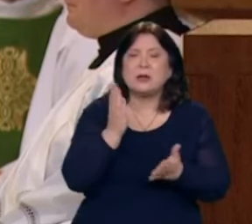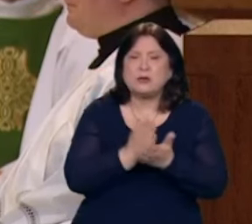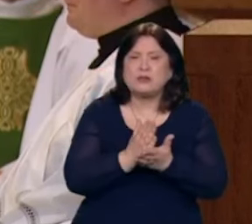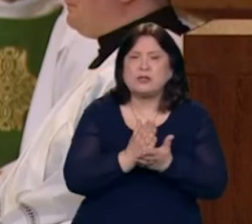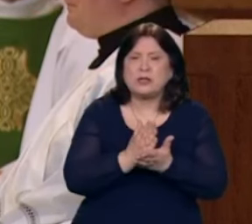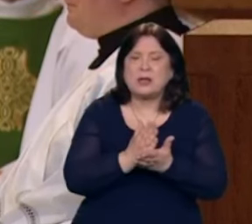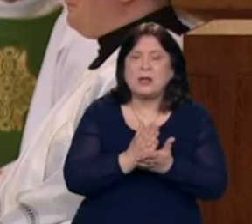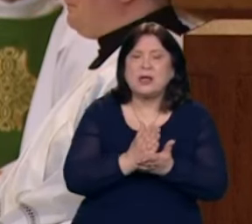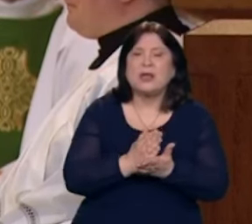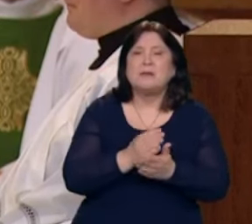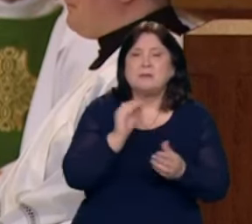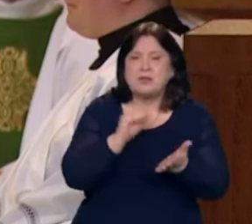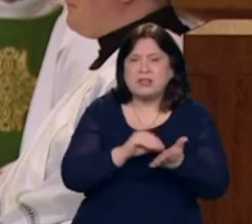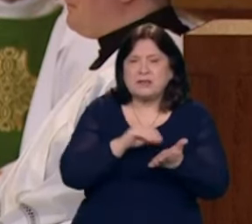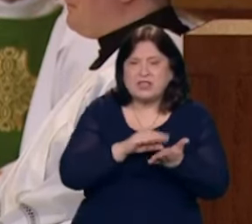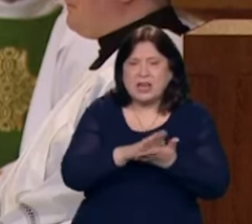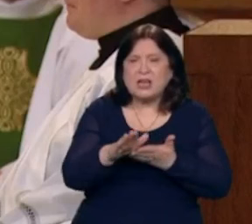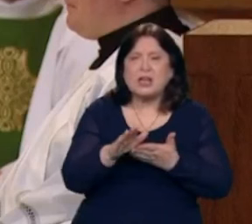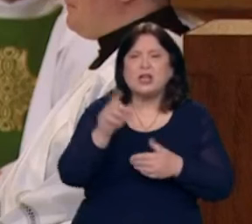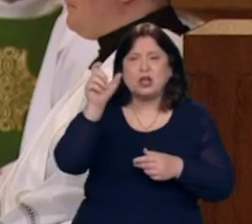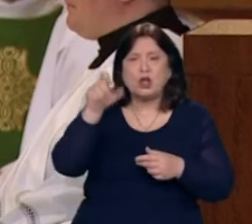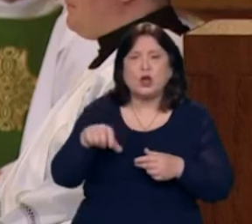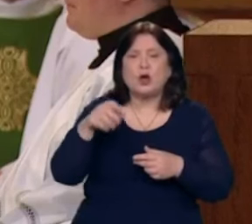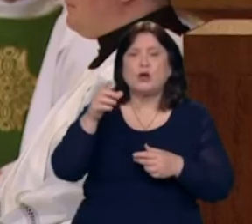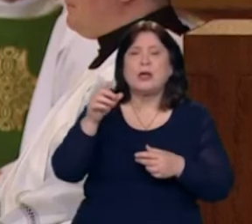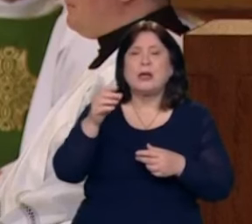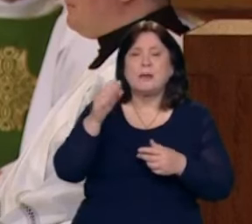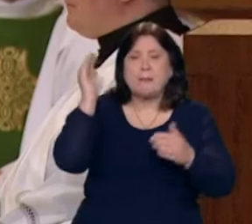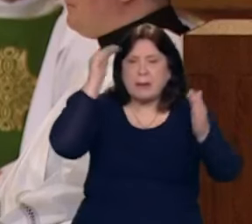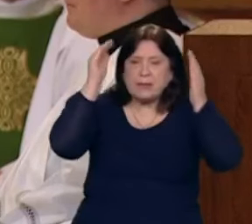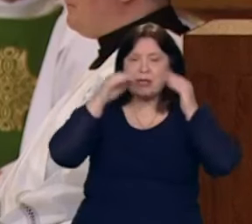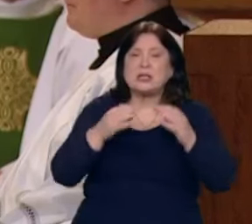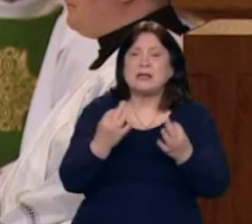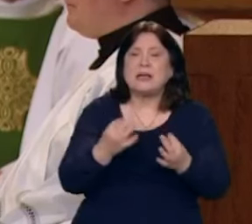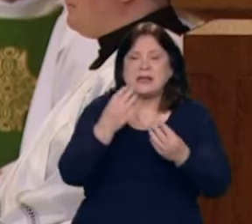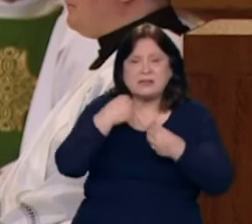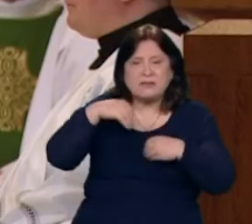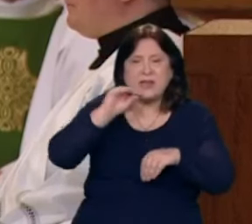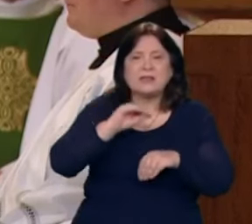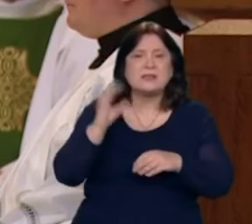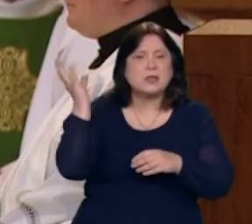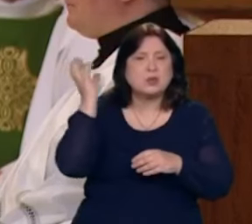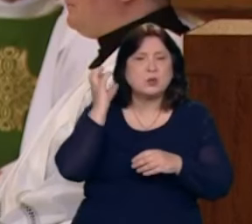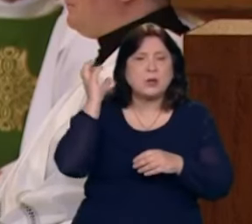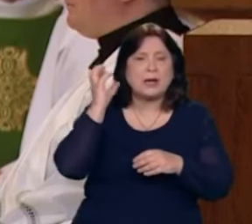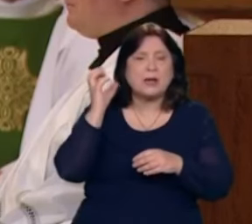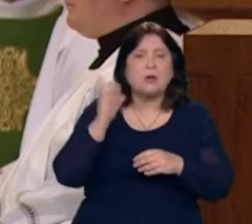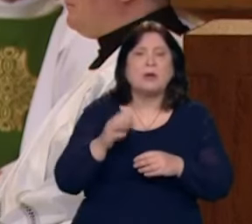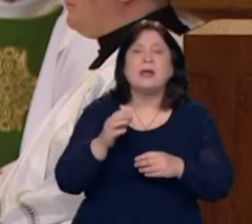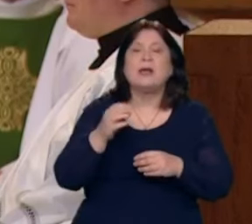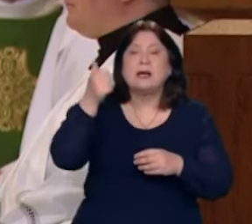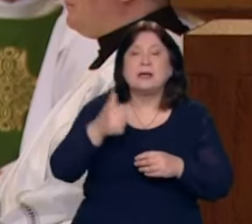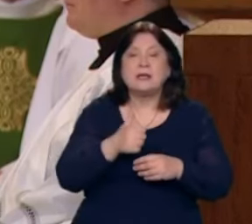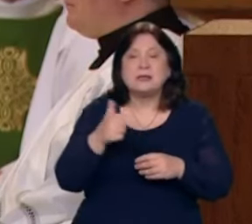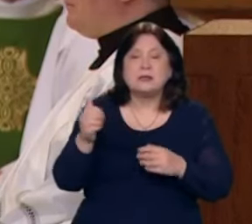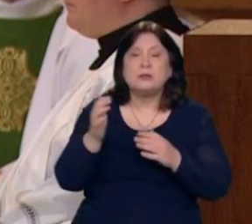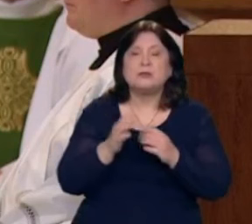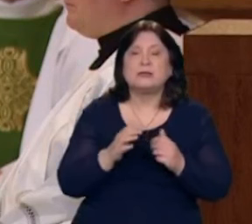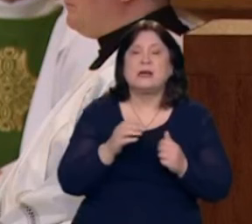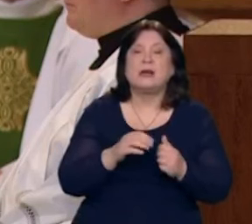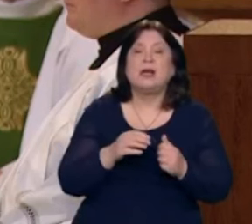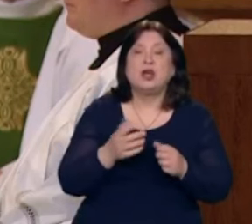postacią papieża możliwe że więcej też słuchają orędzia Chrystusa które